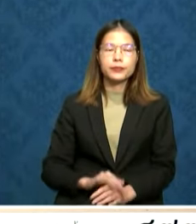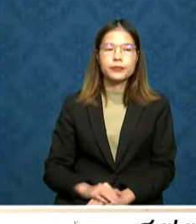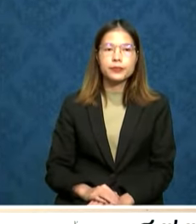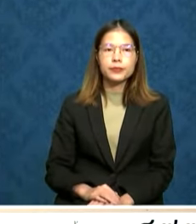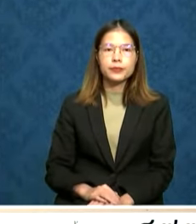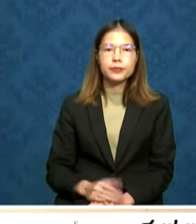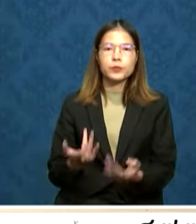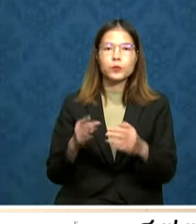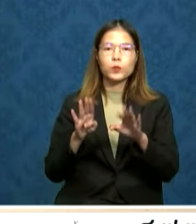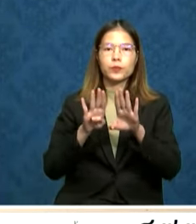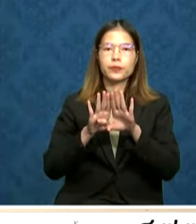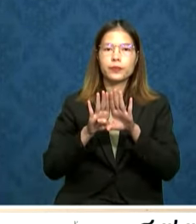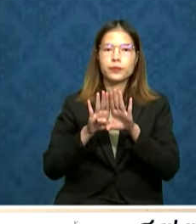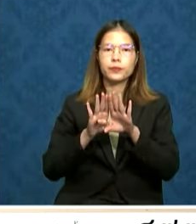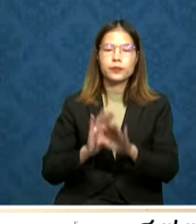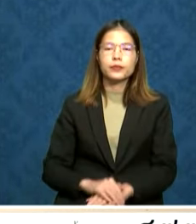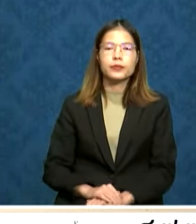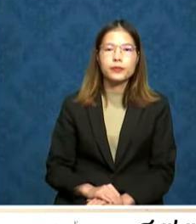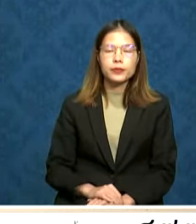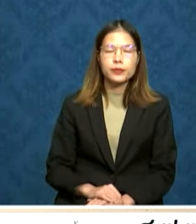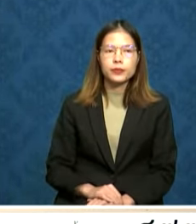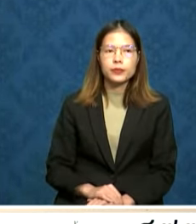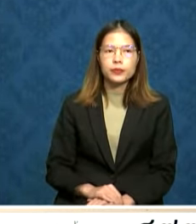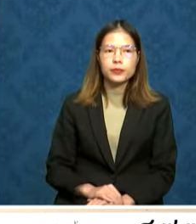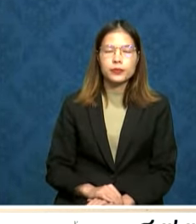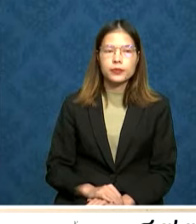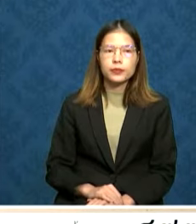ครั ขอปดกแดงตนครั เจาหน้ทแดงผลครับ